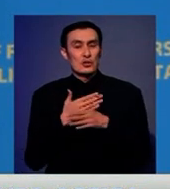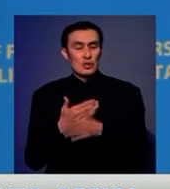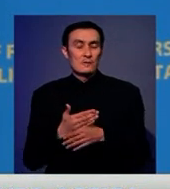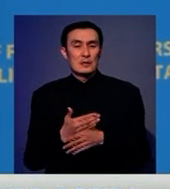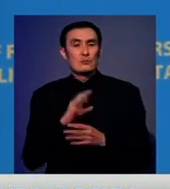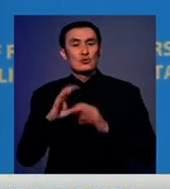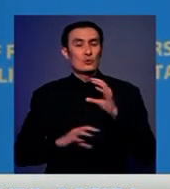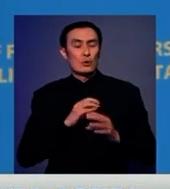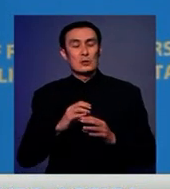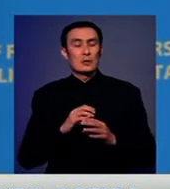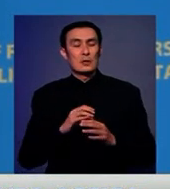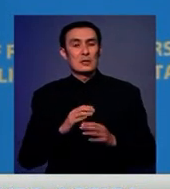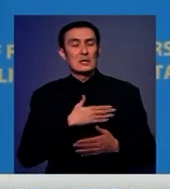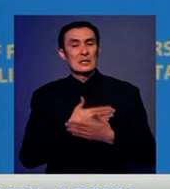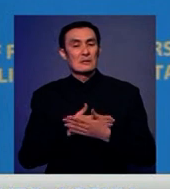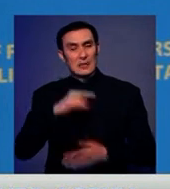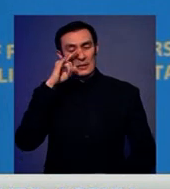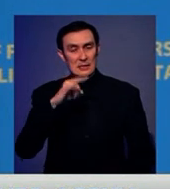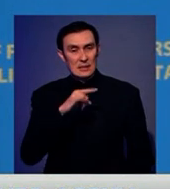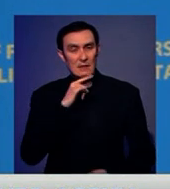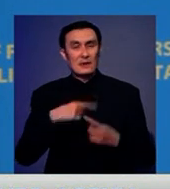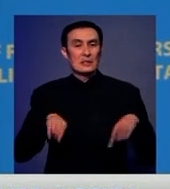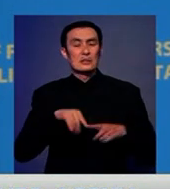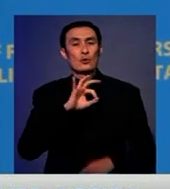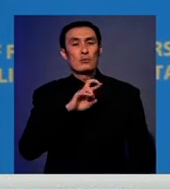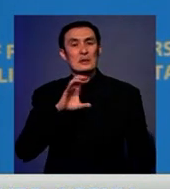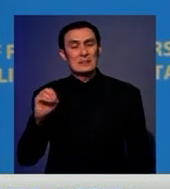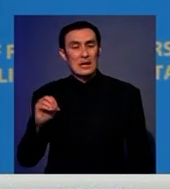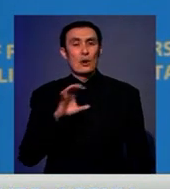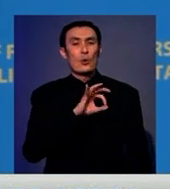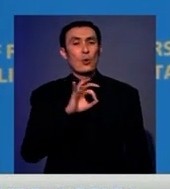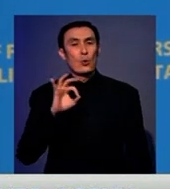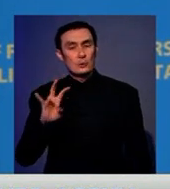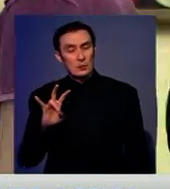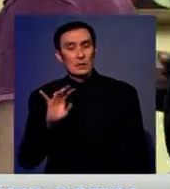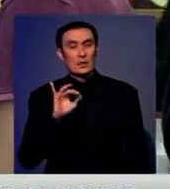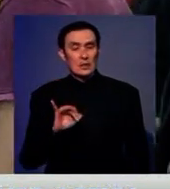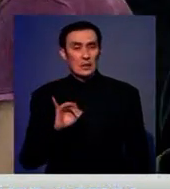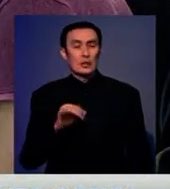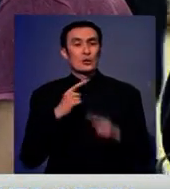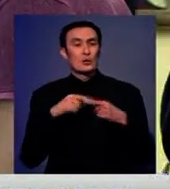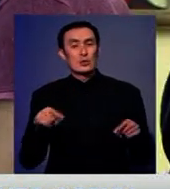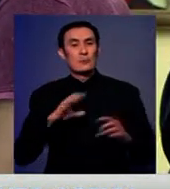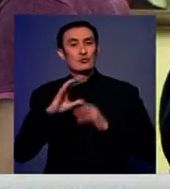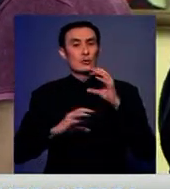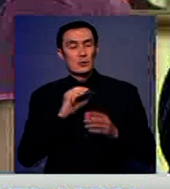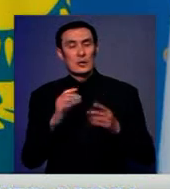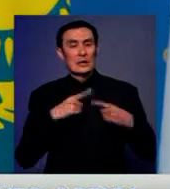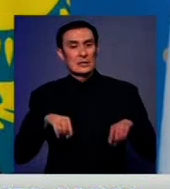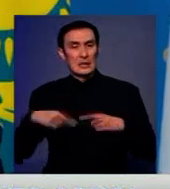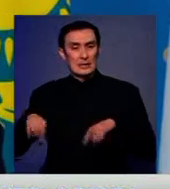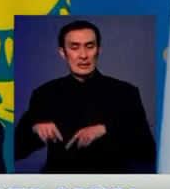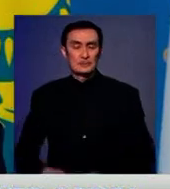и региональные инициативы Казахстана в ОБСЕ, ООН и на других международных площадках.